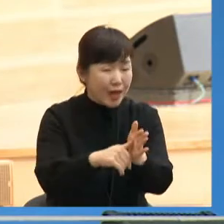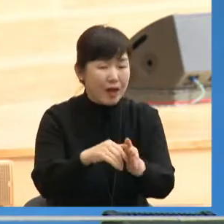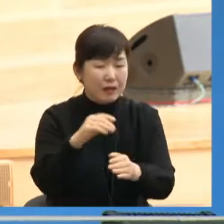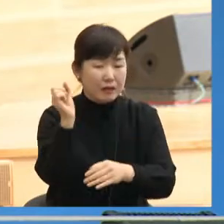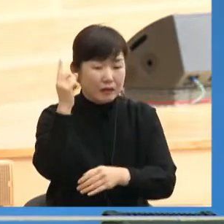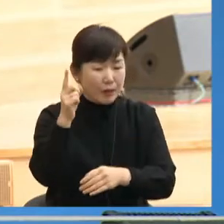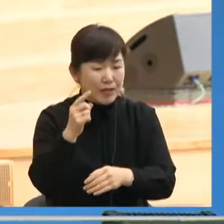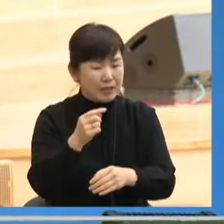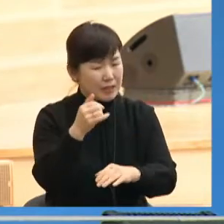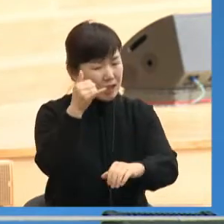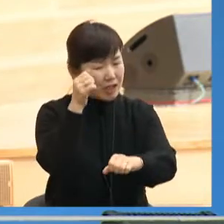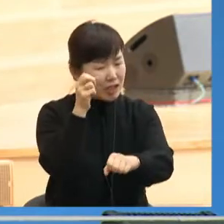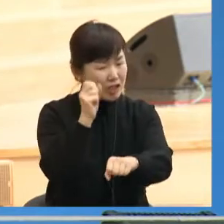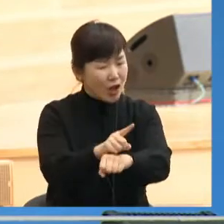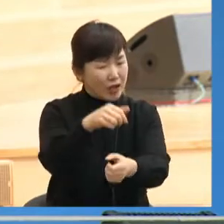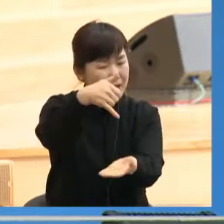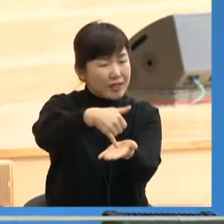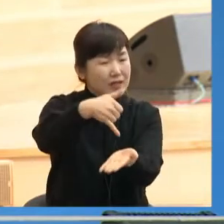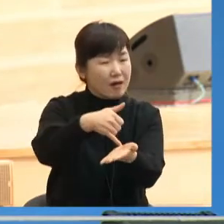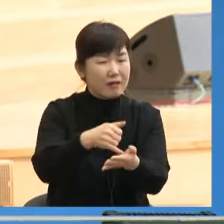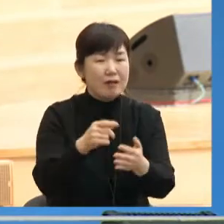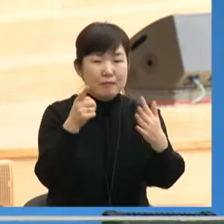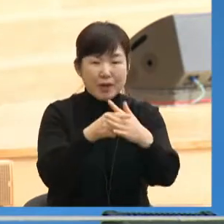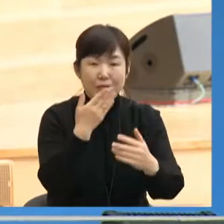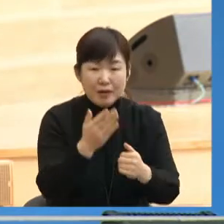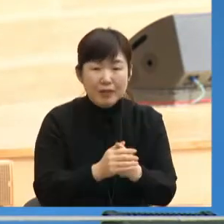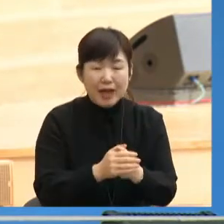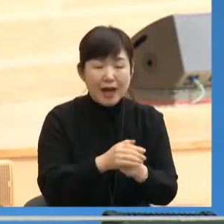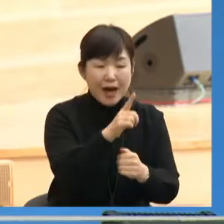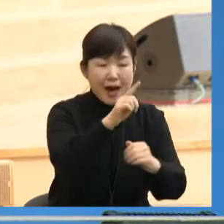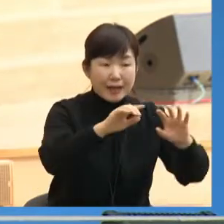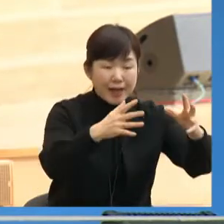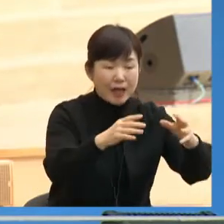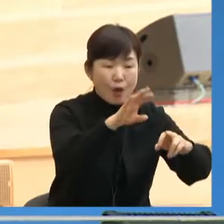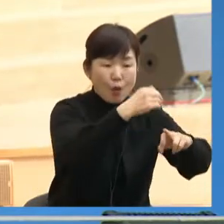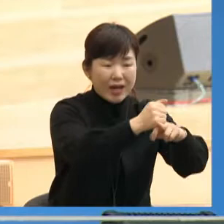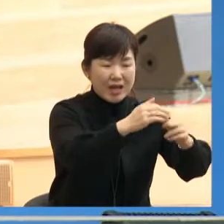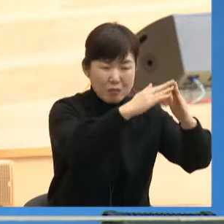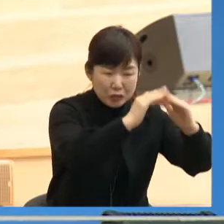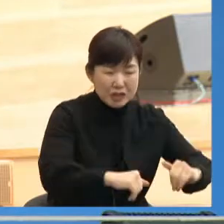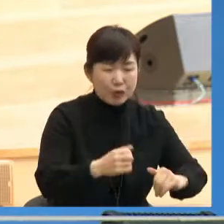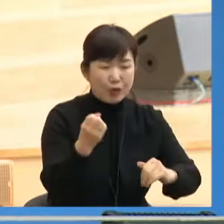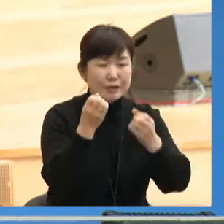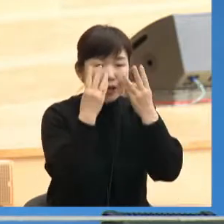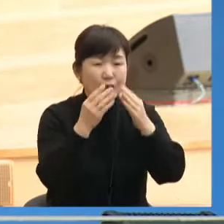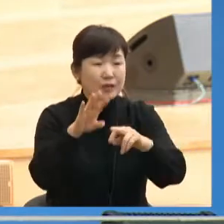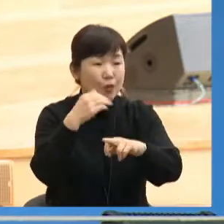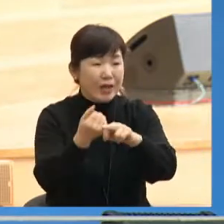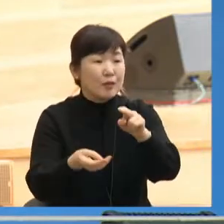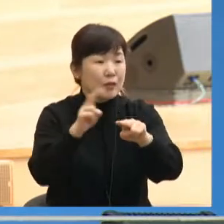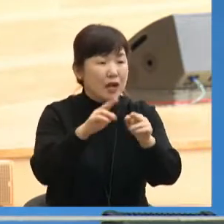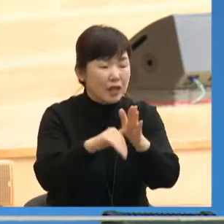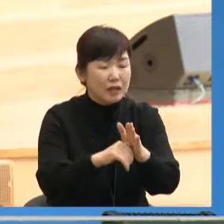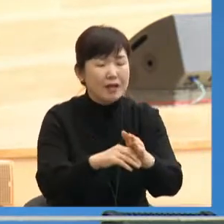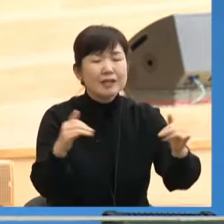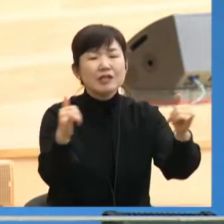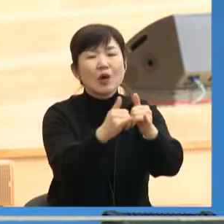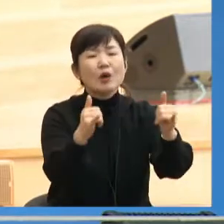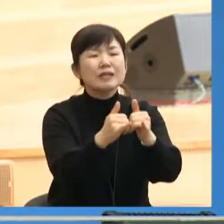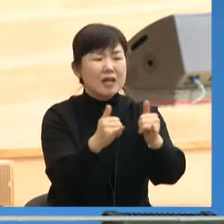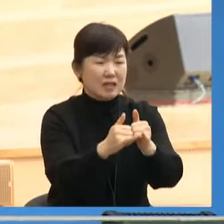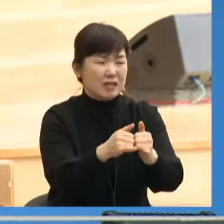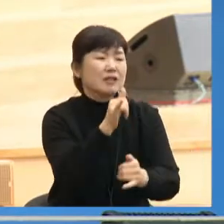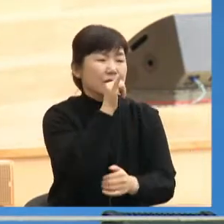대해서 살펴볼 수 있죠. 한 나라가 몰락하고 다른 왕조가 세워질 때는 반드시 어떤 전쟁을 치르냐면 피의 전쟁을 치르게 되어